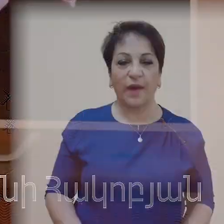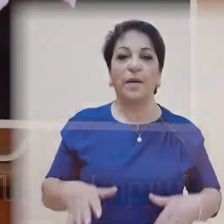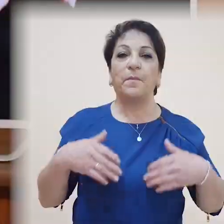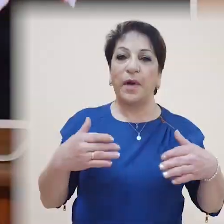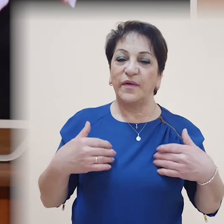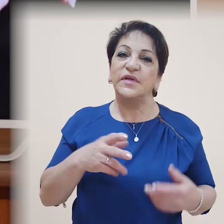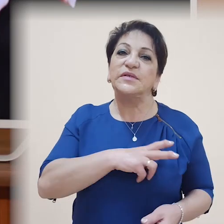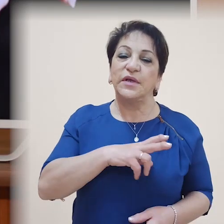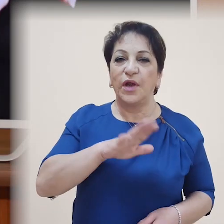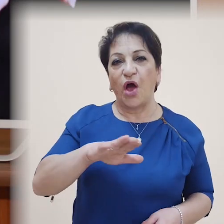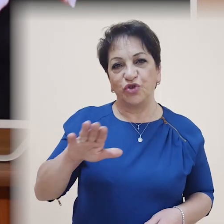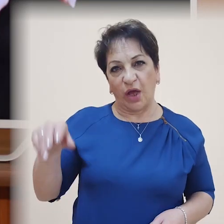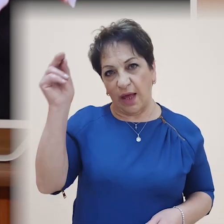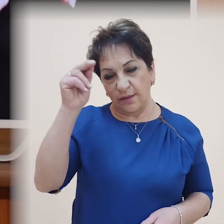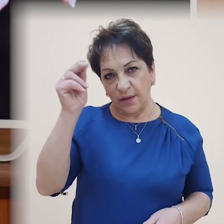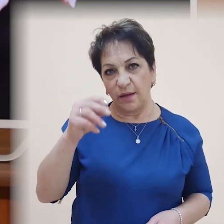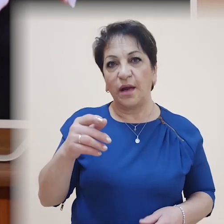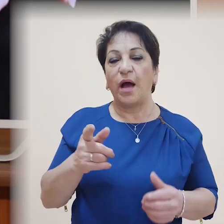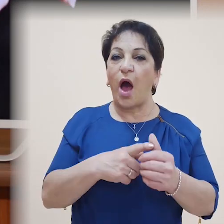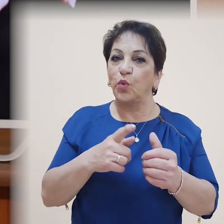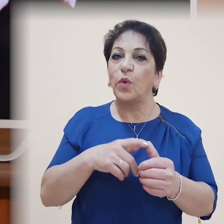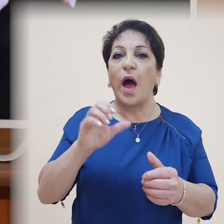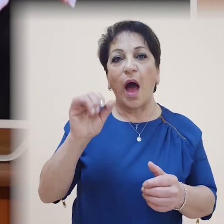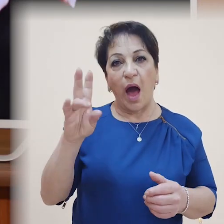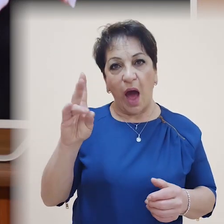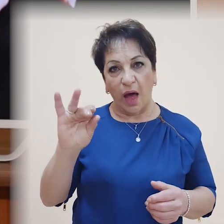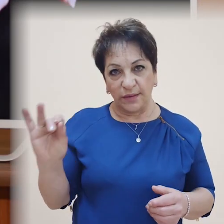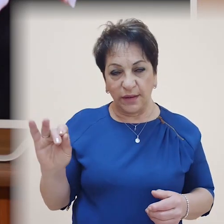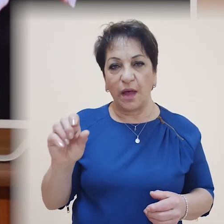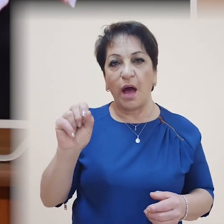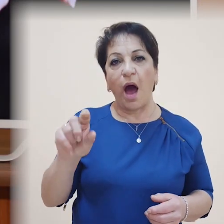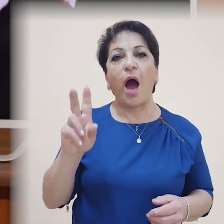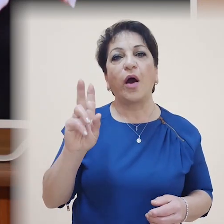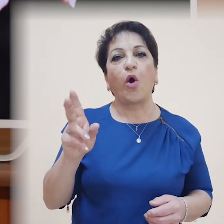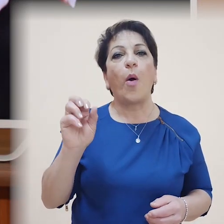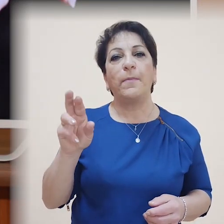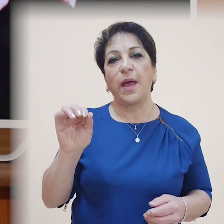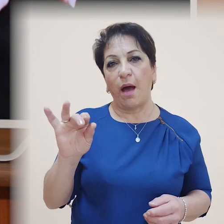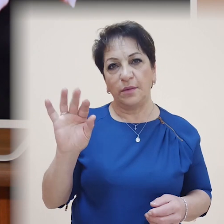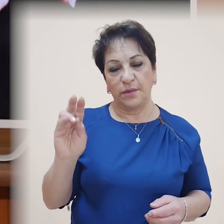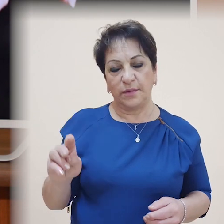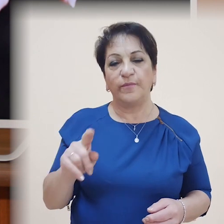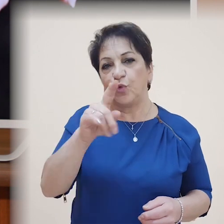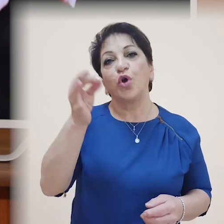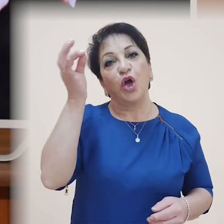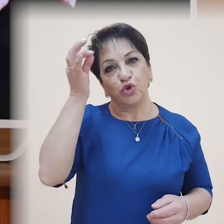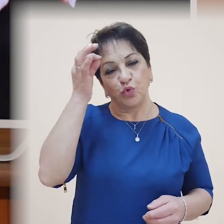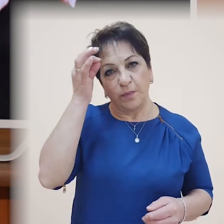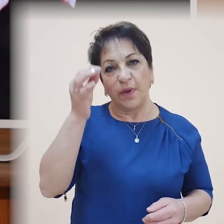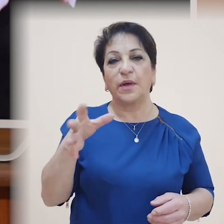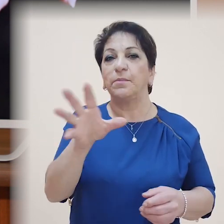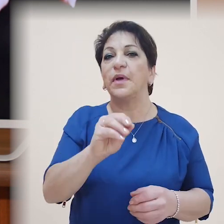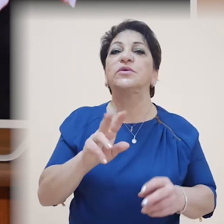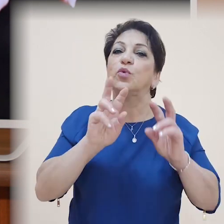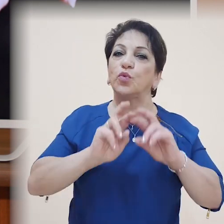Բարև ձեզ սիրելի աշակերթներ, իմ անոնանի է, ազգանունս Հակոպյան։ Հիշում եք, որ մենք ձեզ հետ միասին,